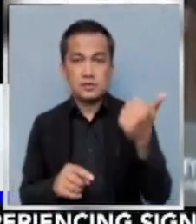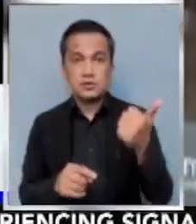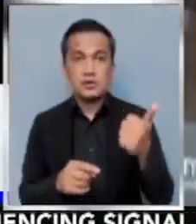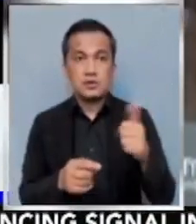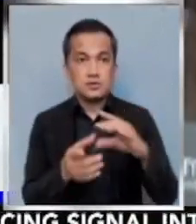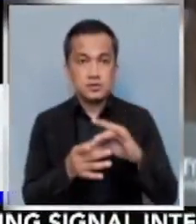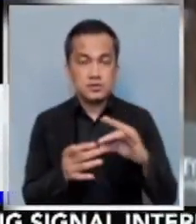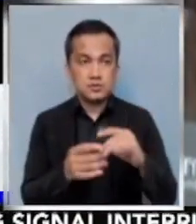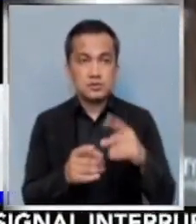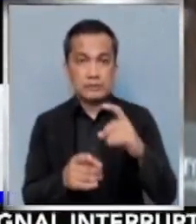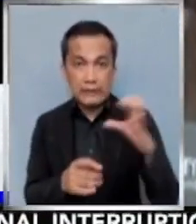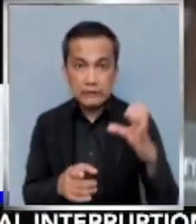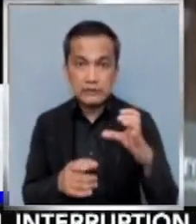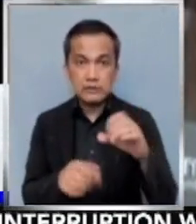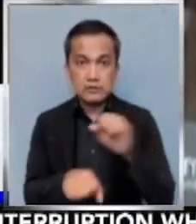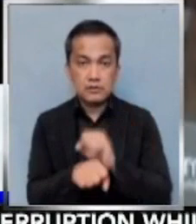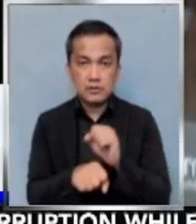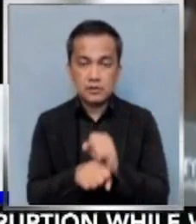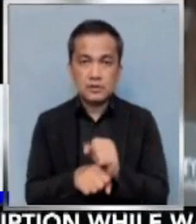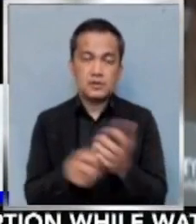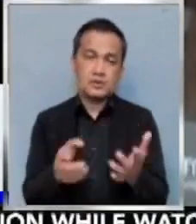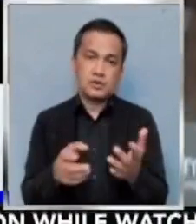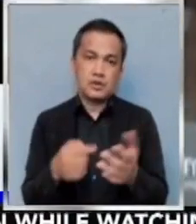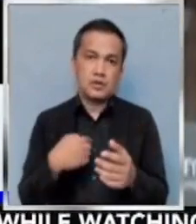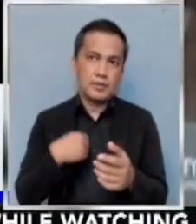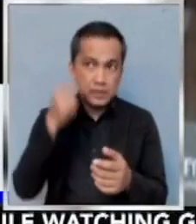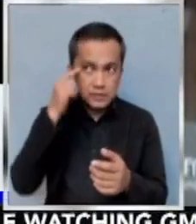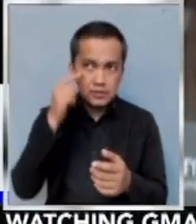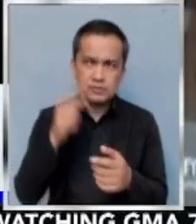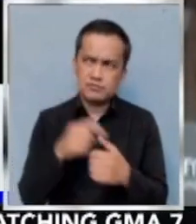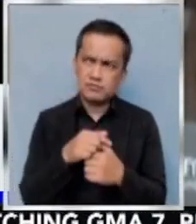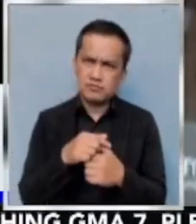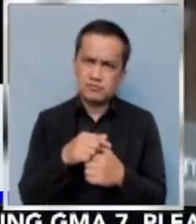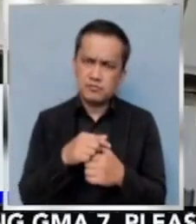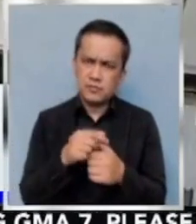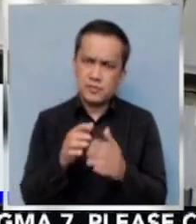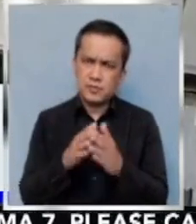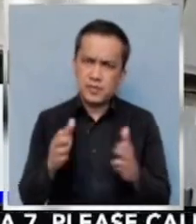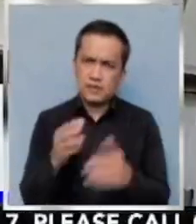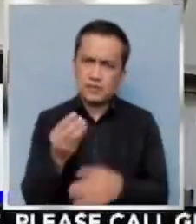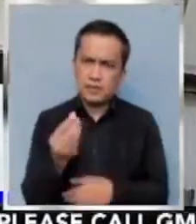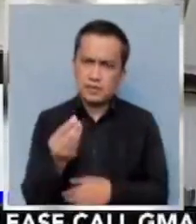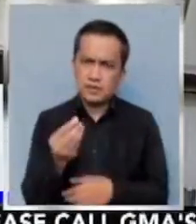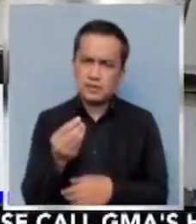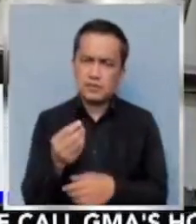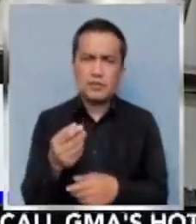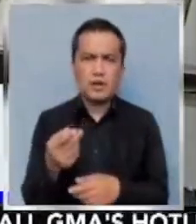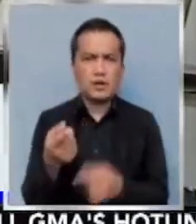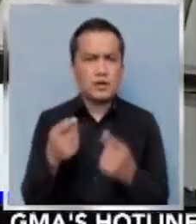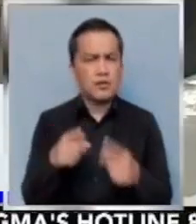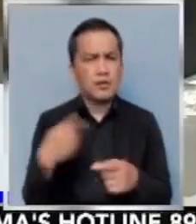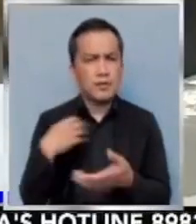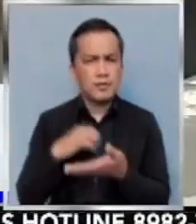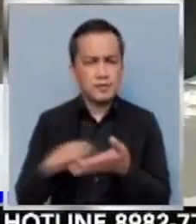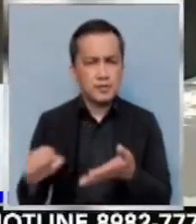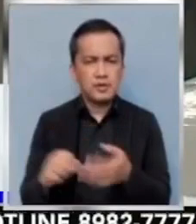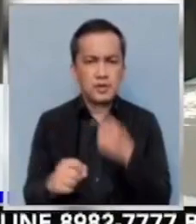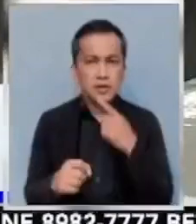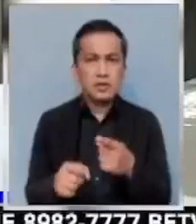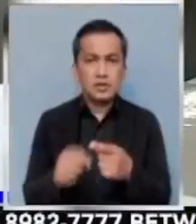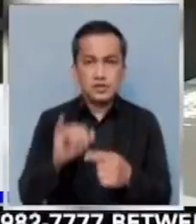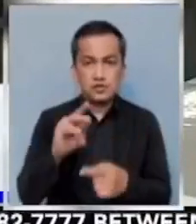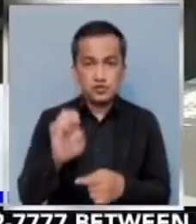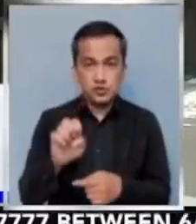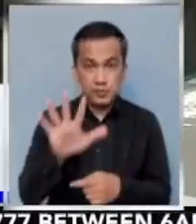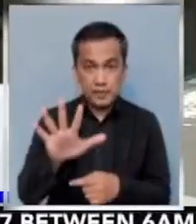100 employees. Kaya siyempre mag-iisip ka kasi malaking salapi na involved dun eh. Simula naman sa Linggo, June 5, magiging